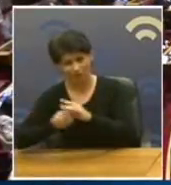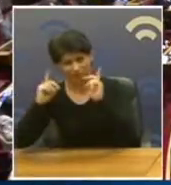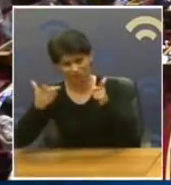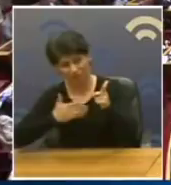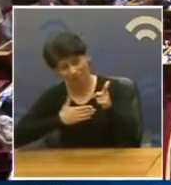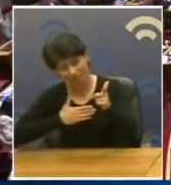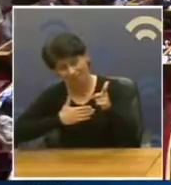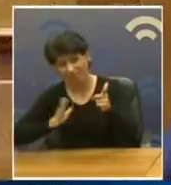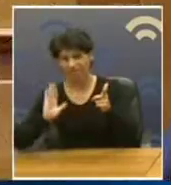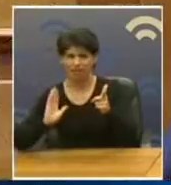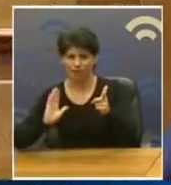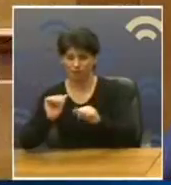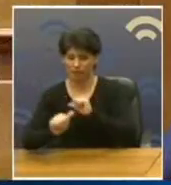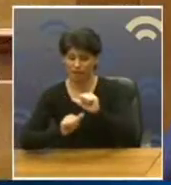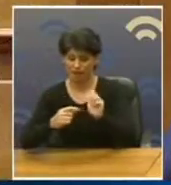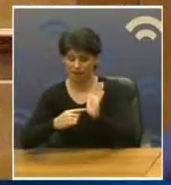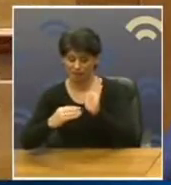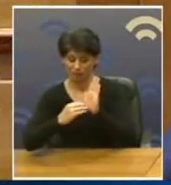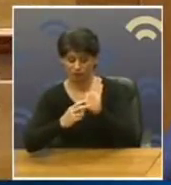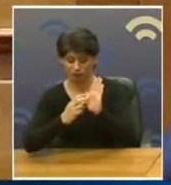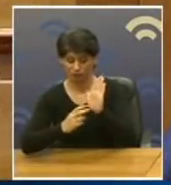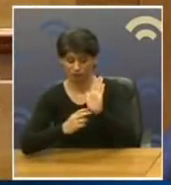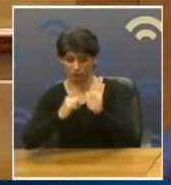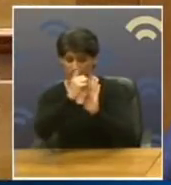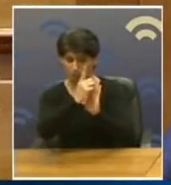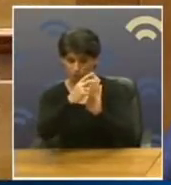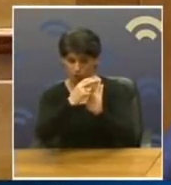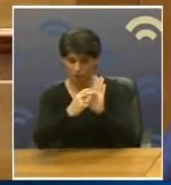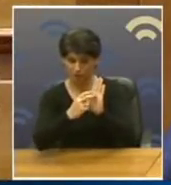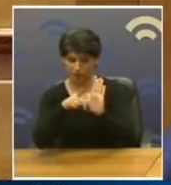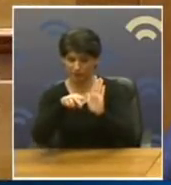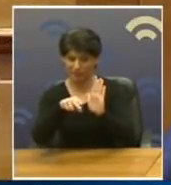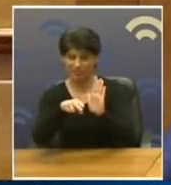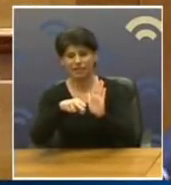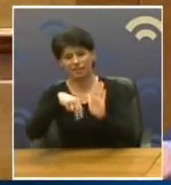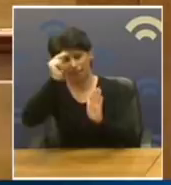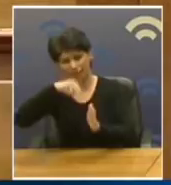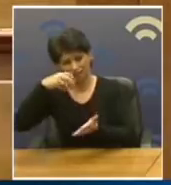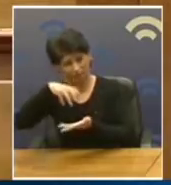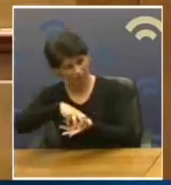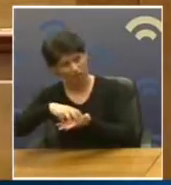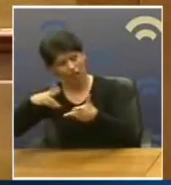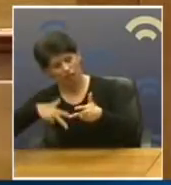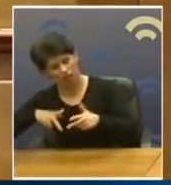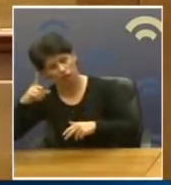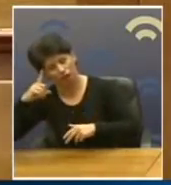θέλουν να αναθεωρηθεί η πρώτη παράγραφος του άρθρου 3 για τις σχέσεις Εκκλησίας-Κράτους. Παρότι διαφωνώ,